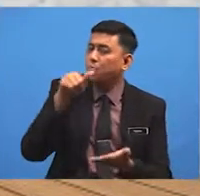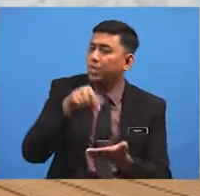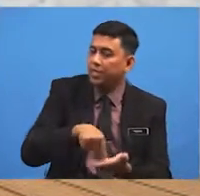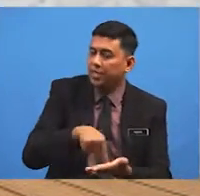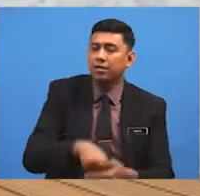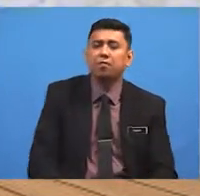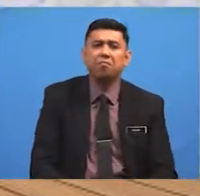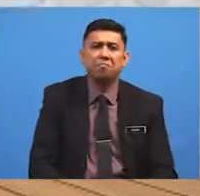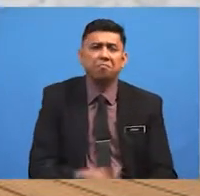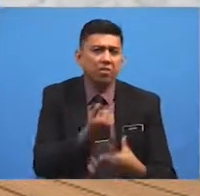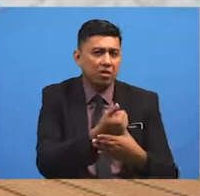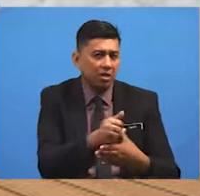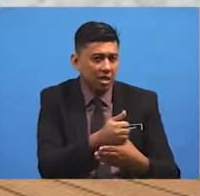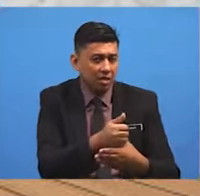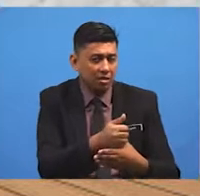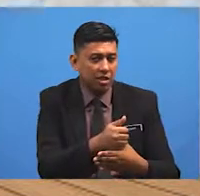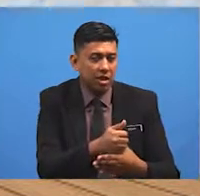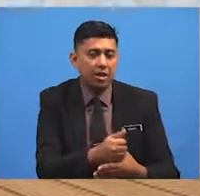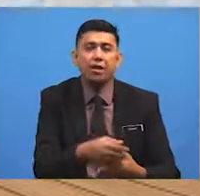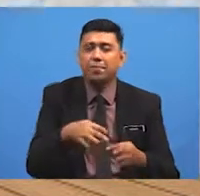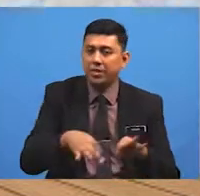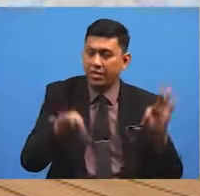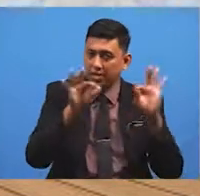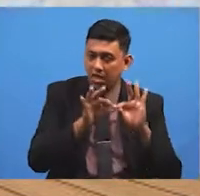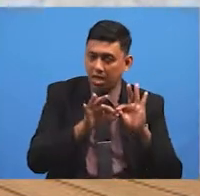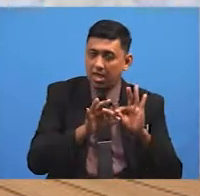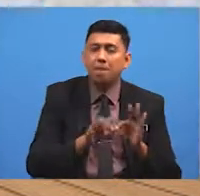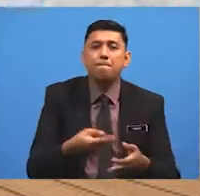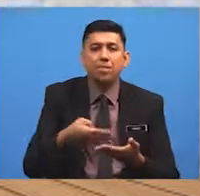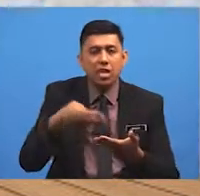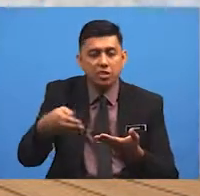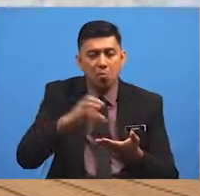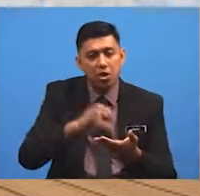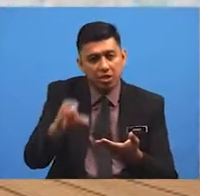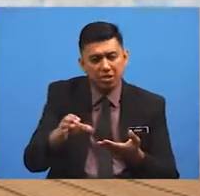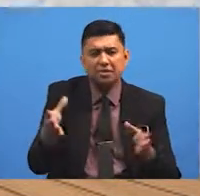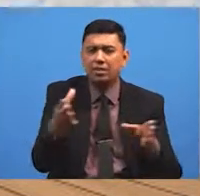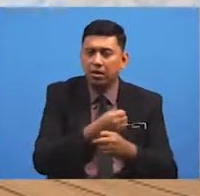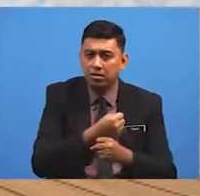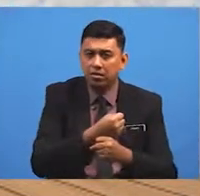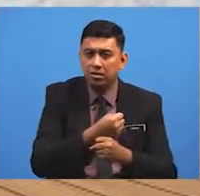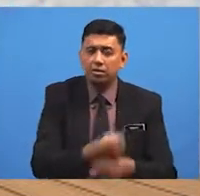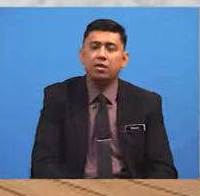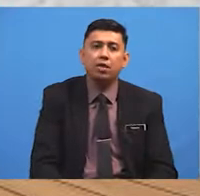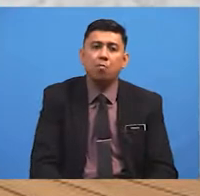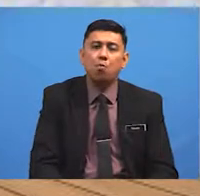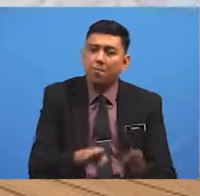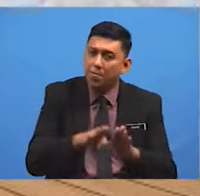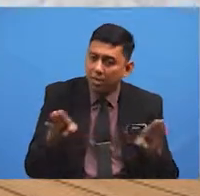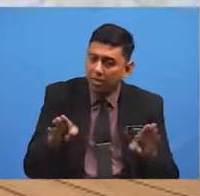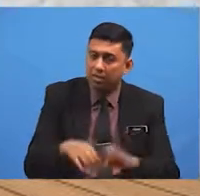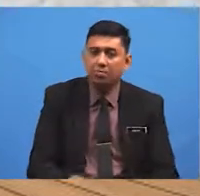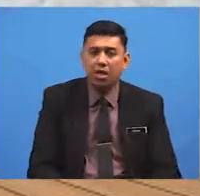antara kepentingan belanjawan tunai Jena gitu dapat buat perbandingan